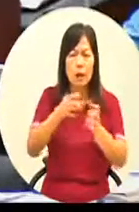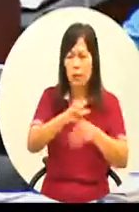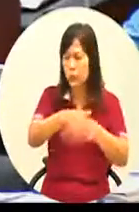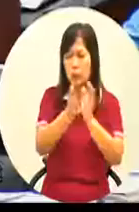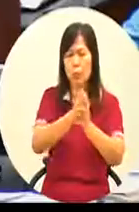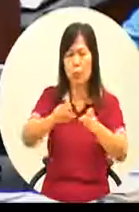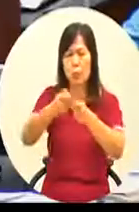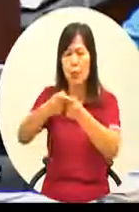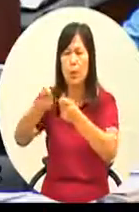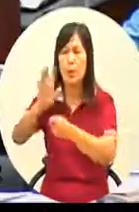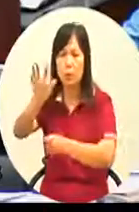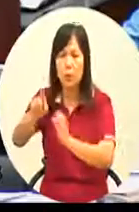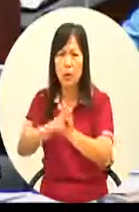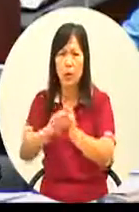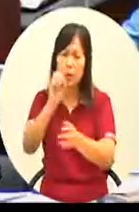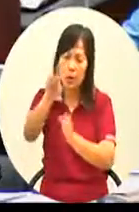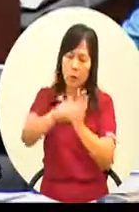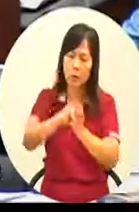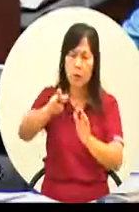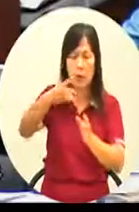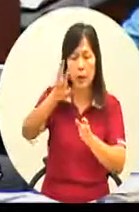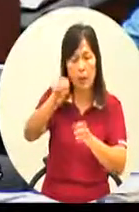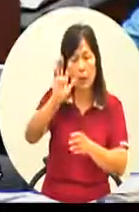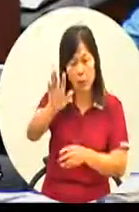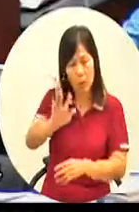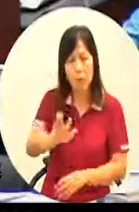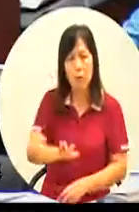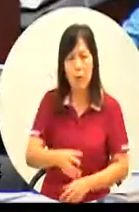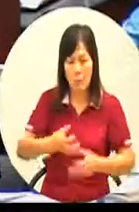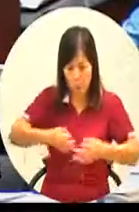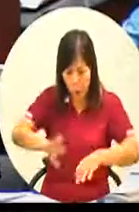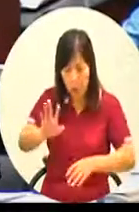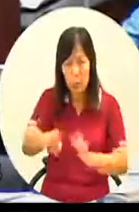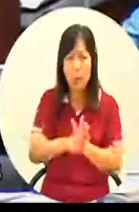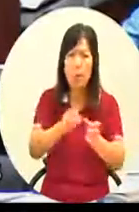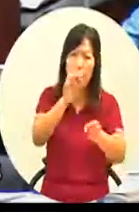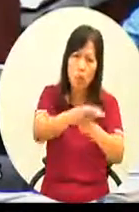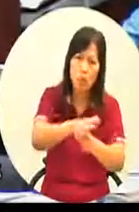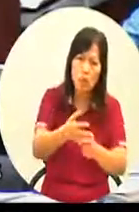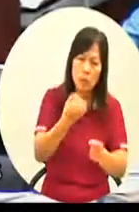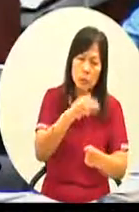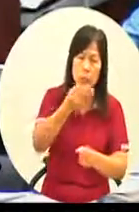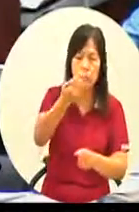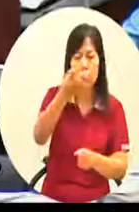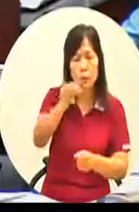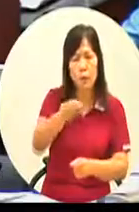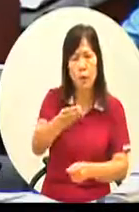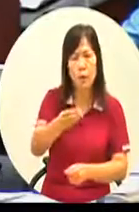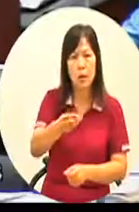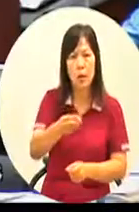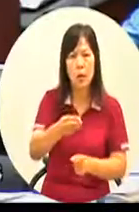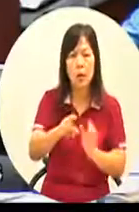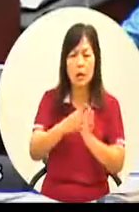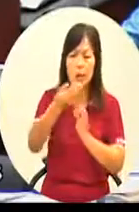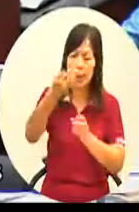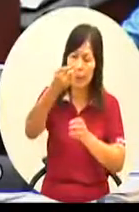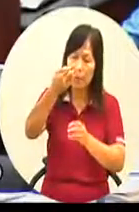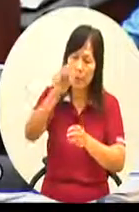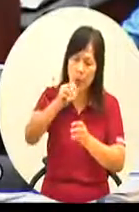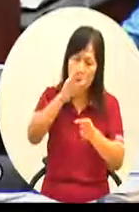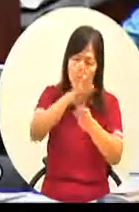市长报告，伊损失头200万，但是安个补助偌济？补助一个9万。其实补助9万是一